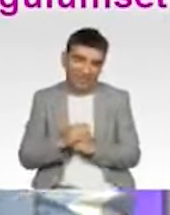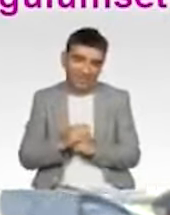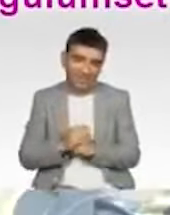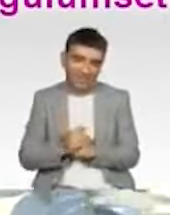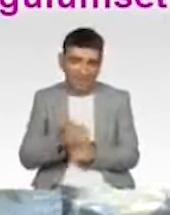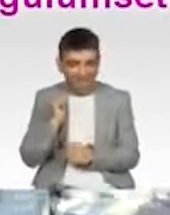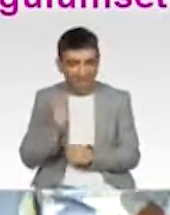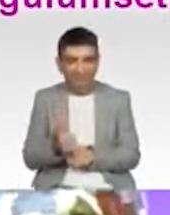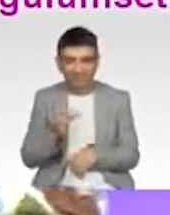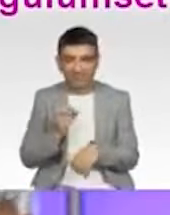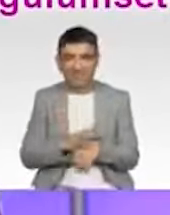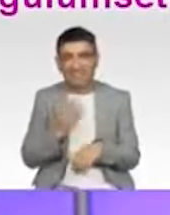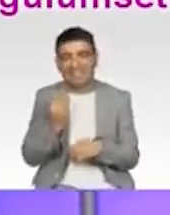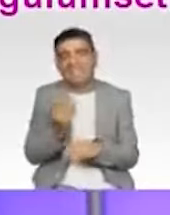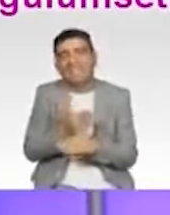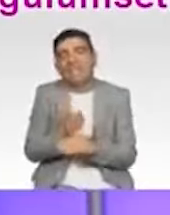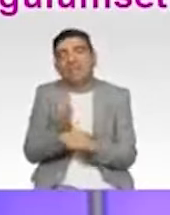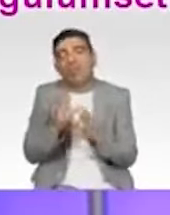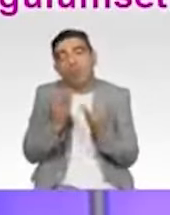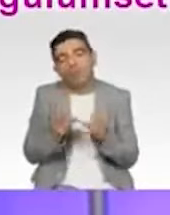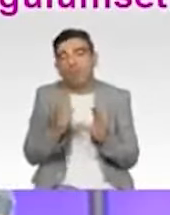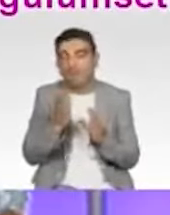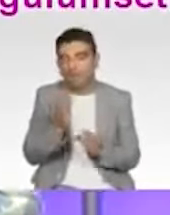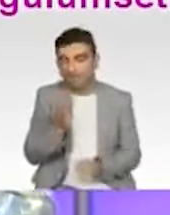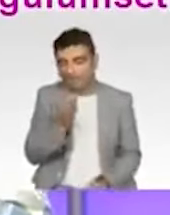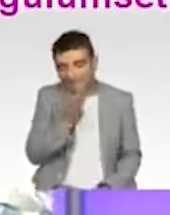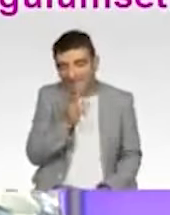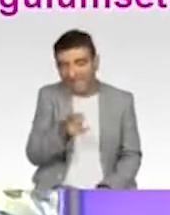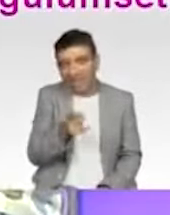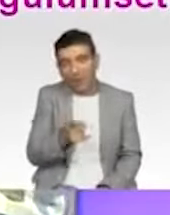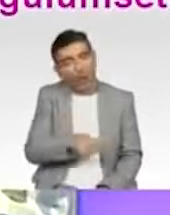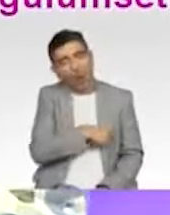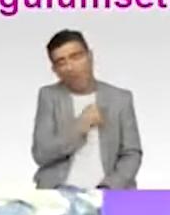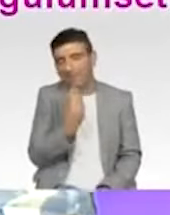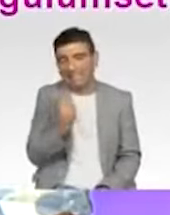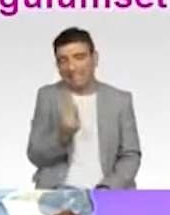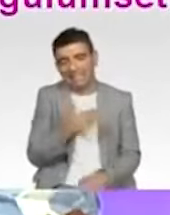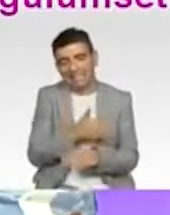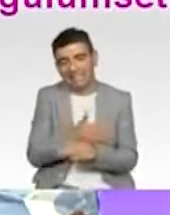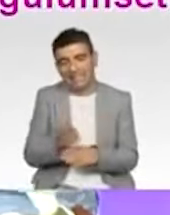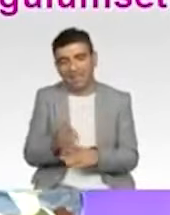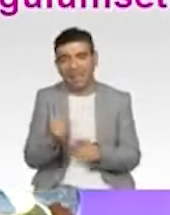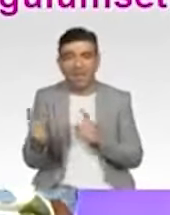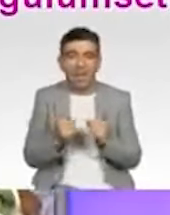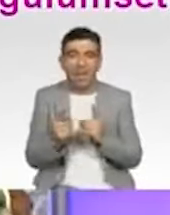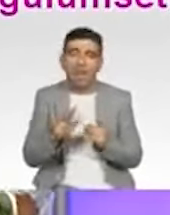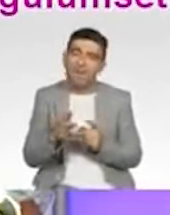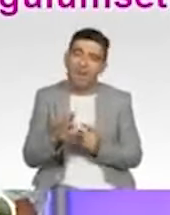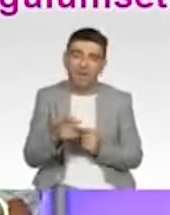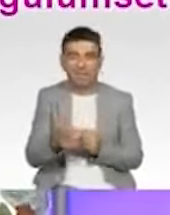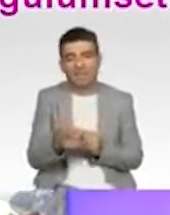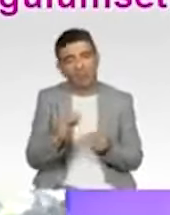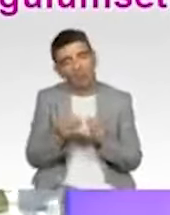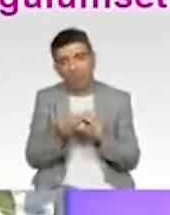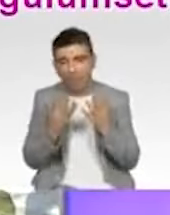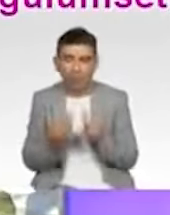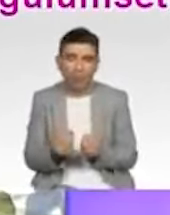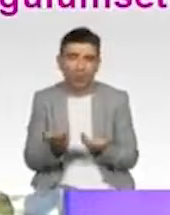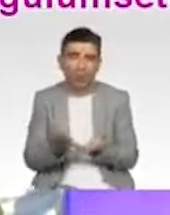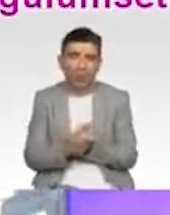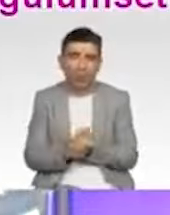her zaman iyi geçmeyebilir de ama genel olarak iyi geçti. Tabii ki aralarımıza bazı şeyler oluyor